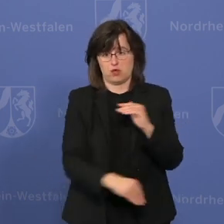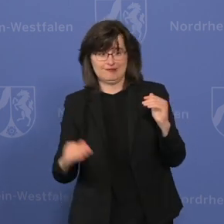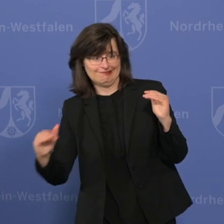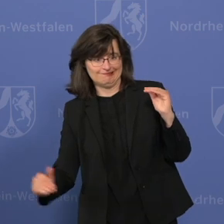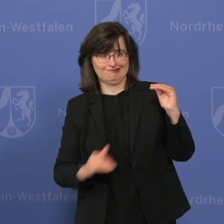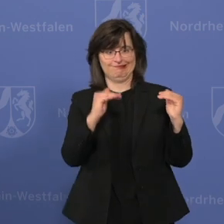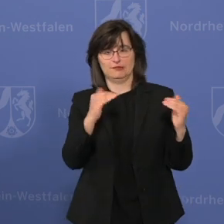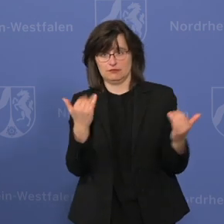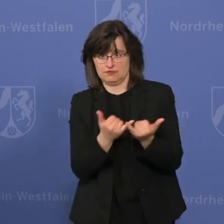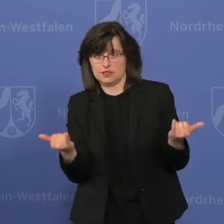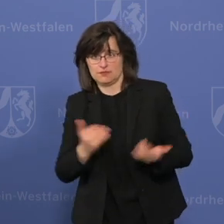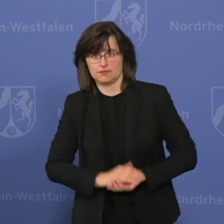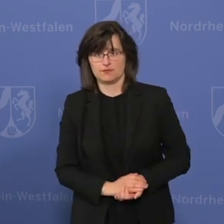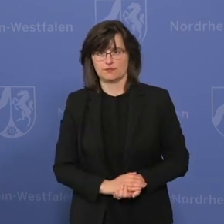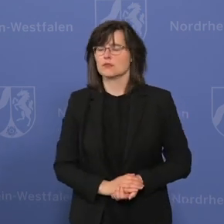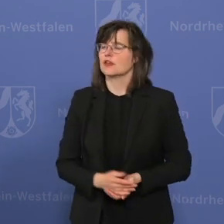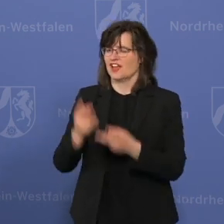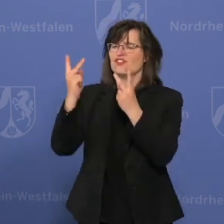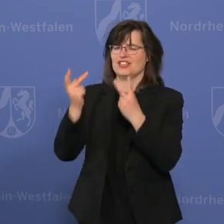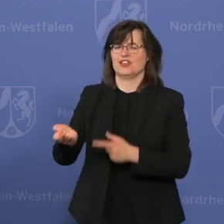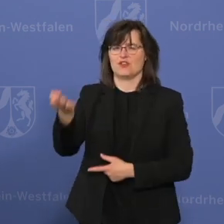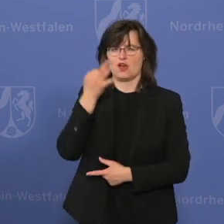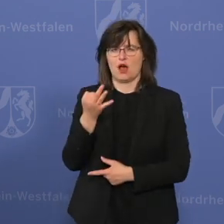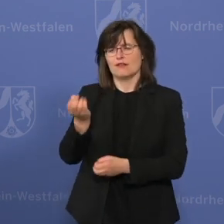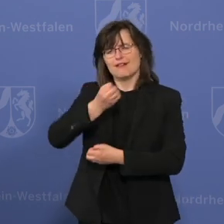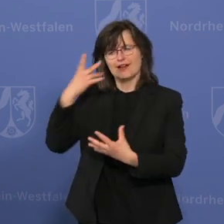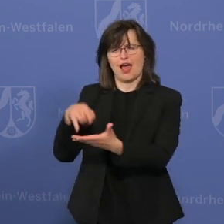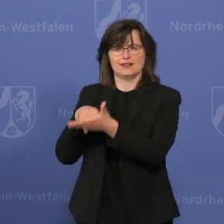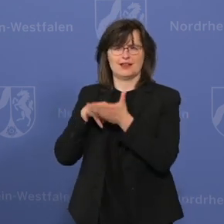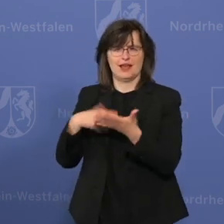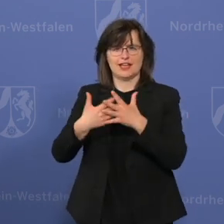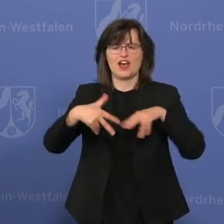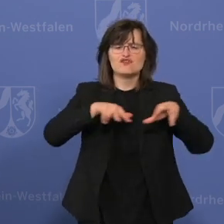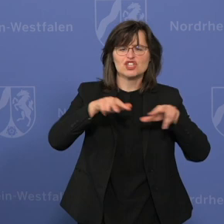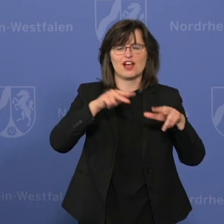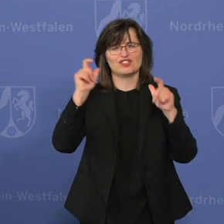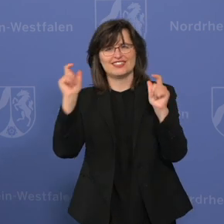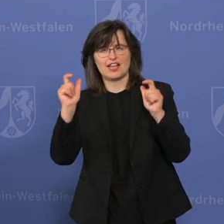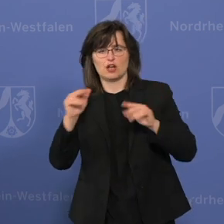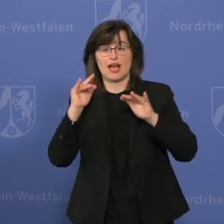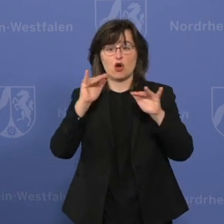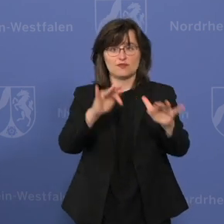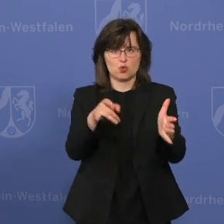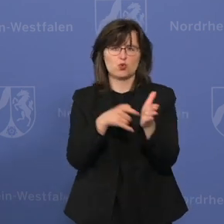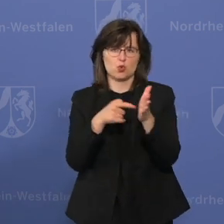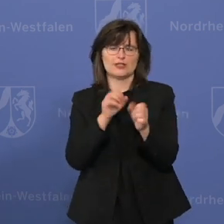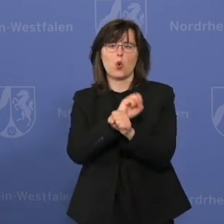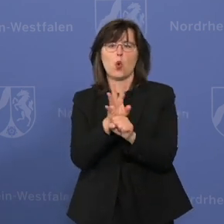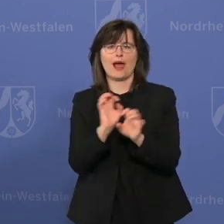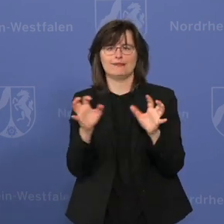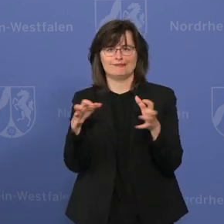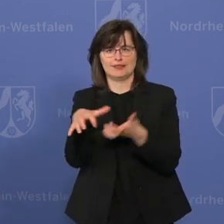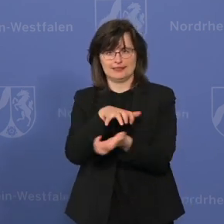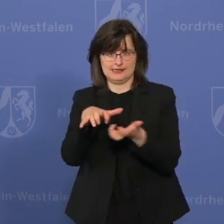mal deutlich, dass die Auswirkungen auf Wirtschaft und Gesellschaft durch die Corona-Krise viel weitreichender